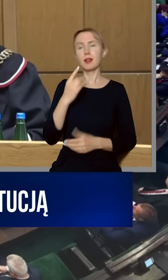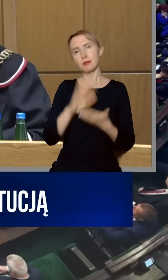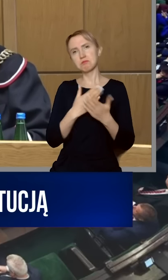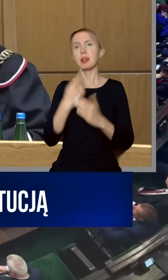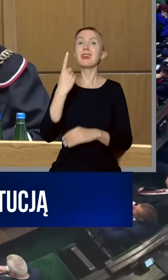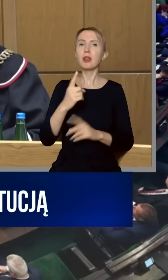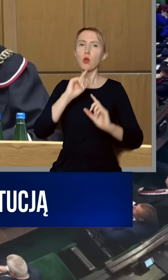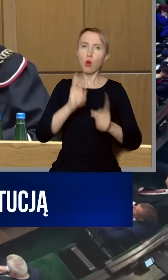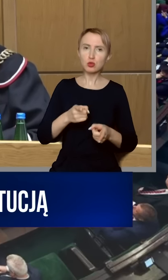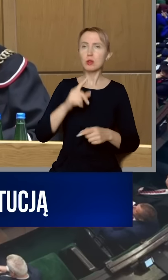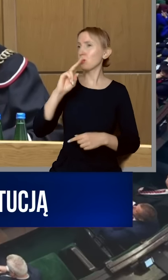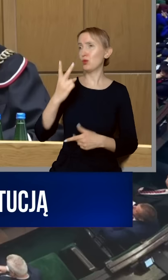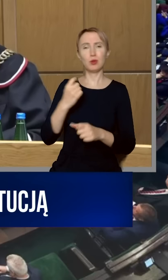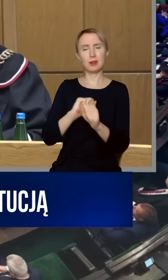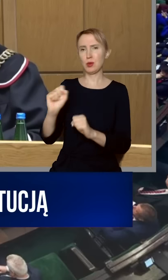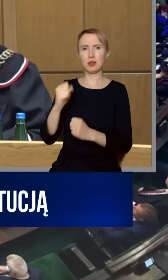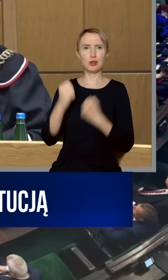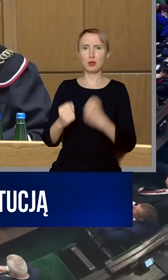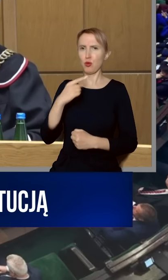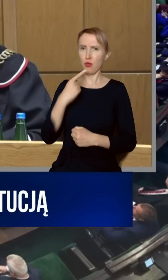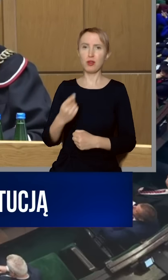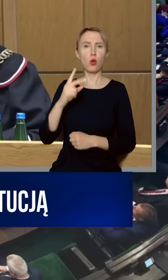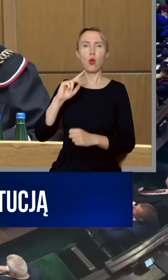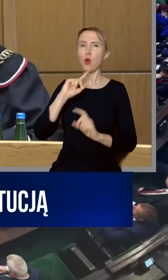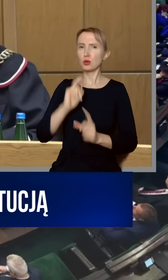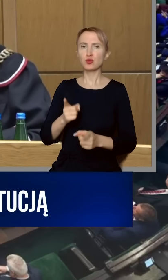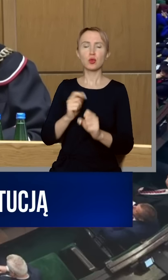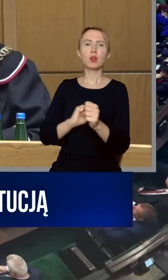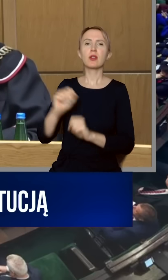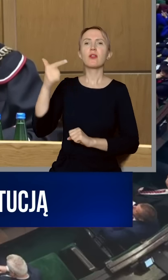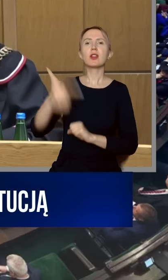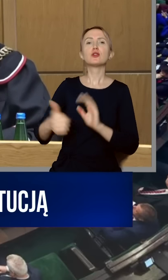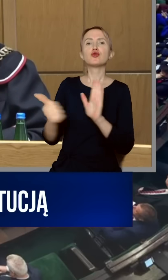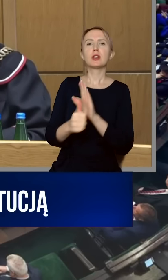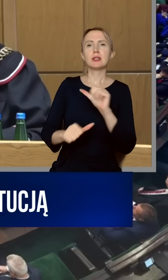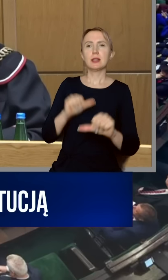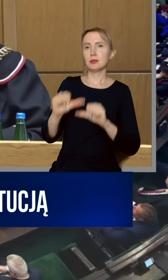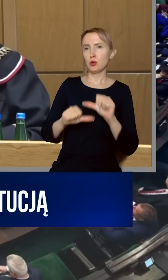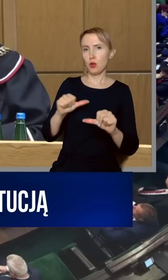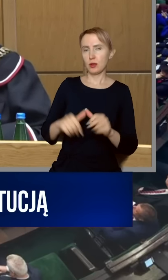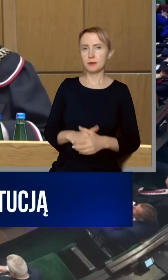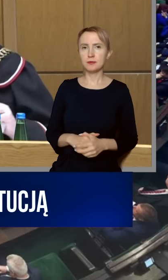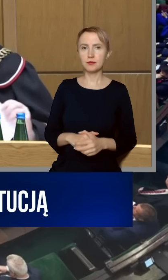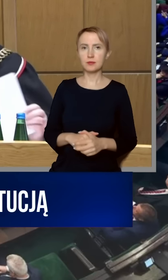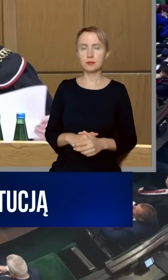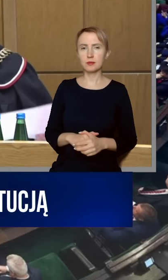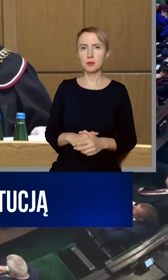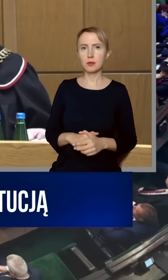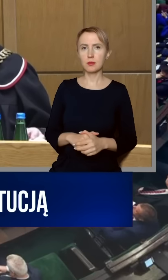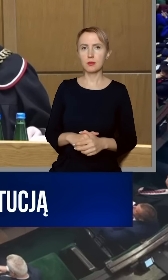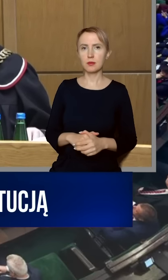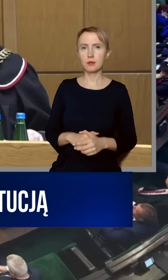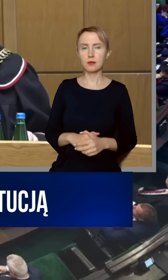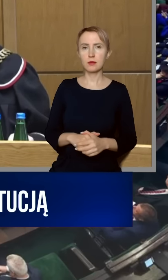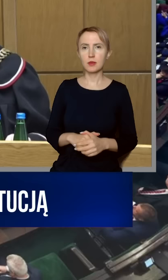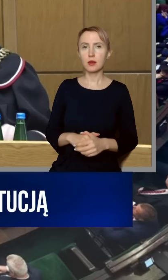bo drugie trudno nazwać orzeczeniem, to drugie z 2016 roku z połowy, które